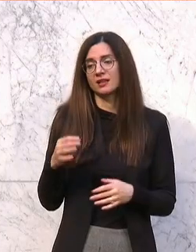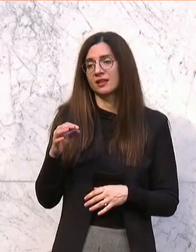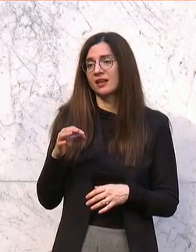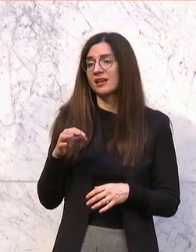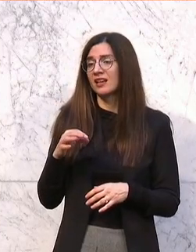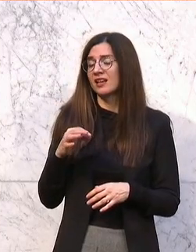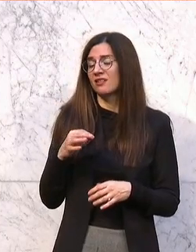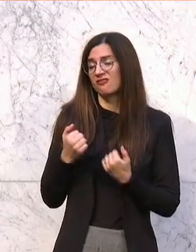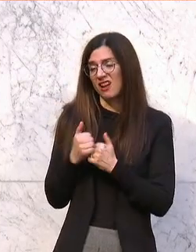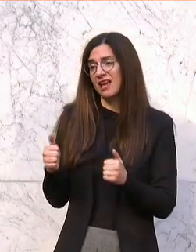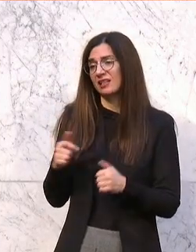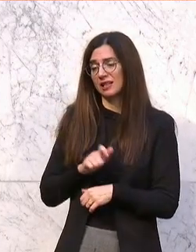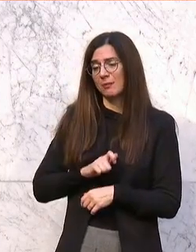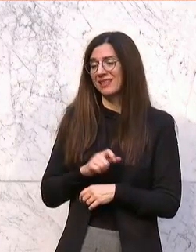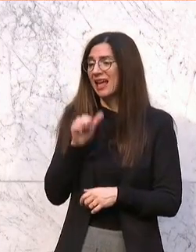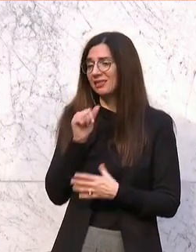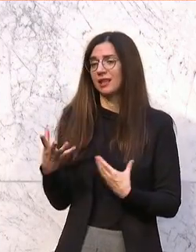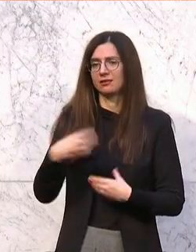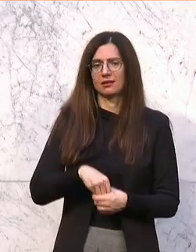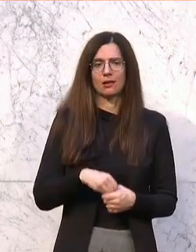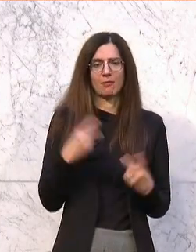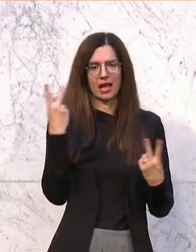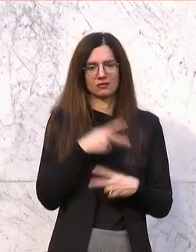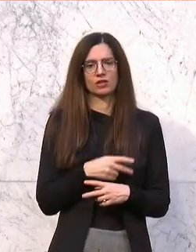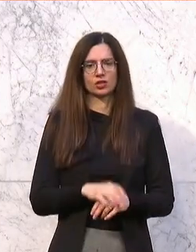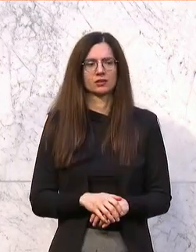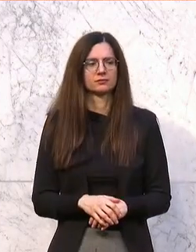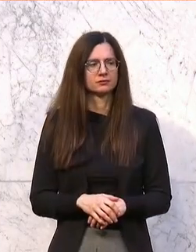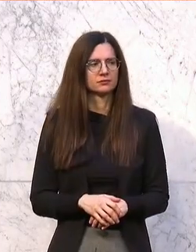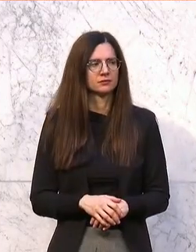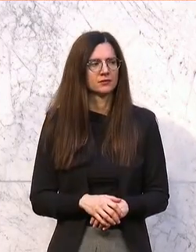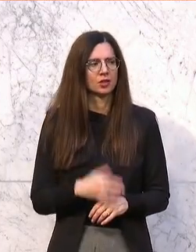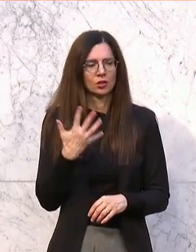nicht mitgeht. Wir haben zu diesem Gesetz eine